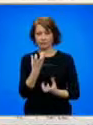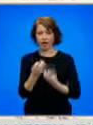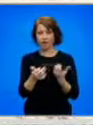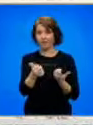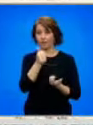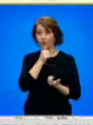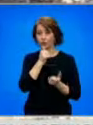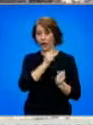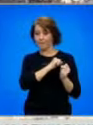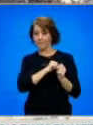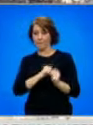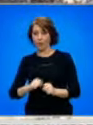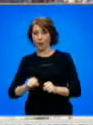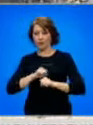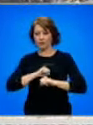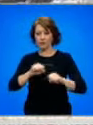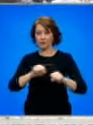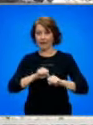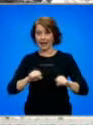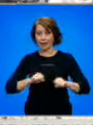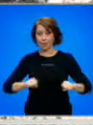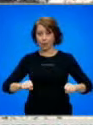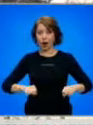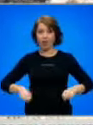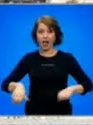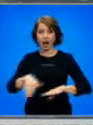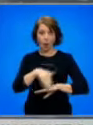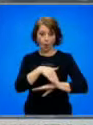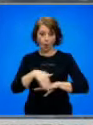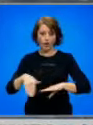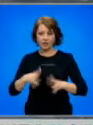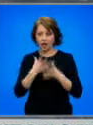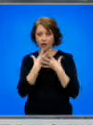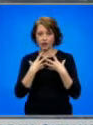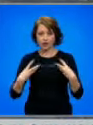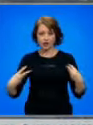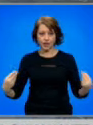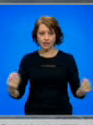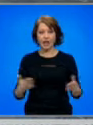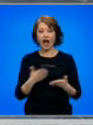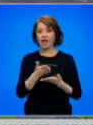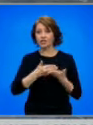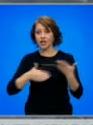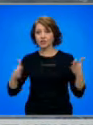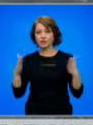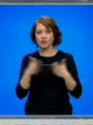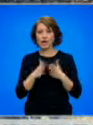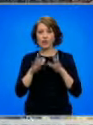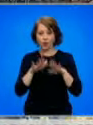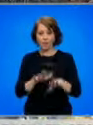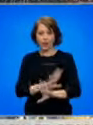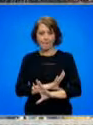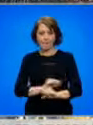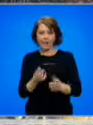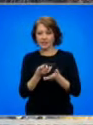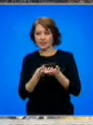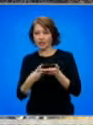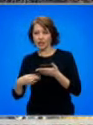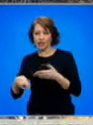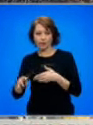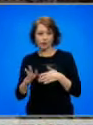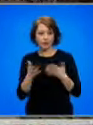Малко по-късно настилката се пропукала и улицата буквално изчезнала. Част от домовете останали без изход. Вече днеска